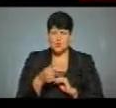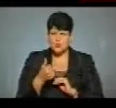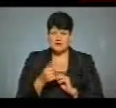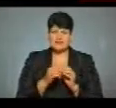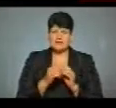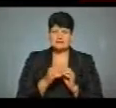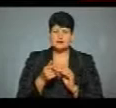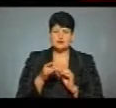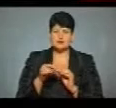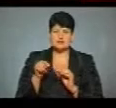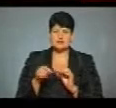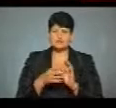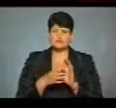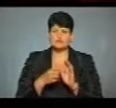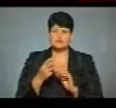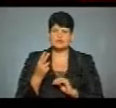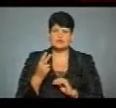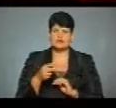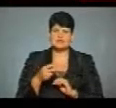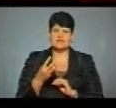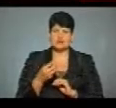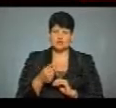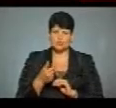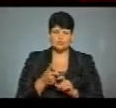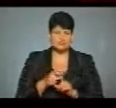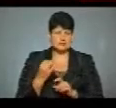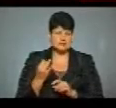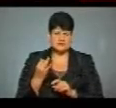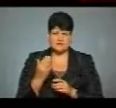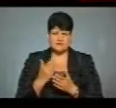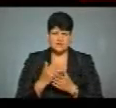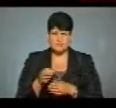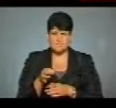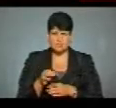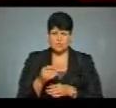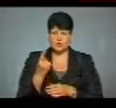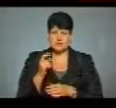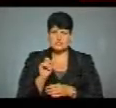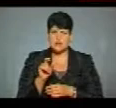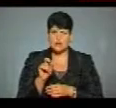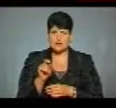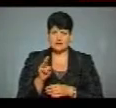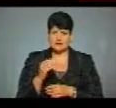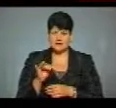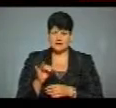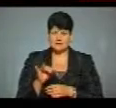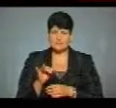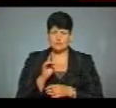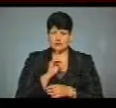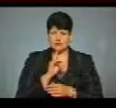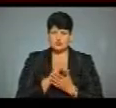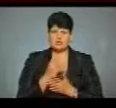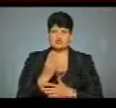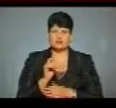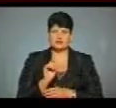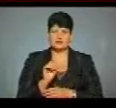10 грошів 1923 року. Дуже цікавими є монети один злотий, ну, на жаль, їх тільки поки що 4.